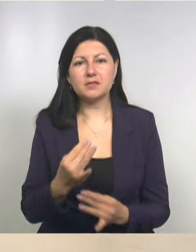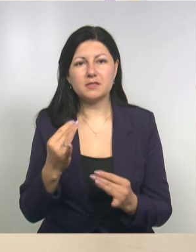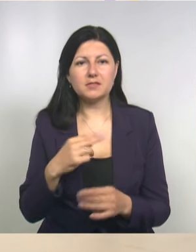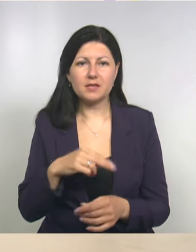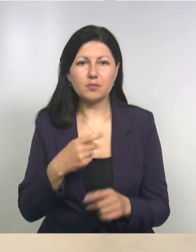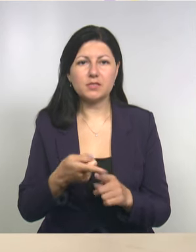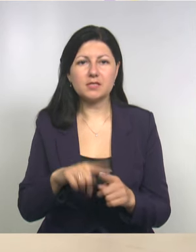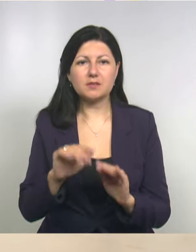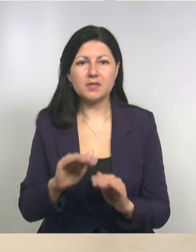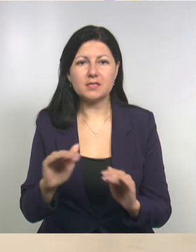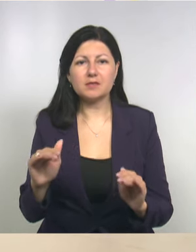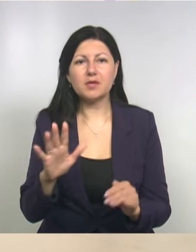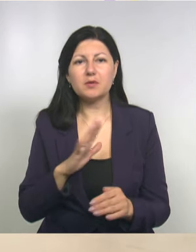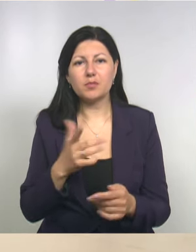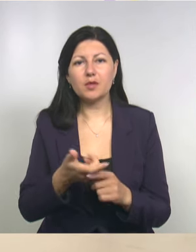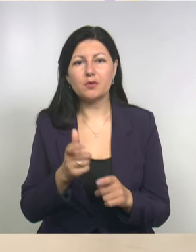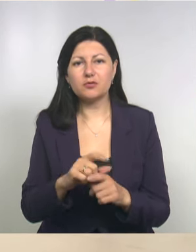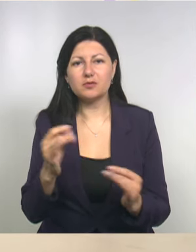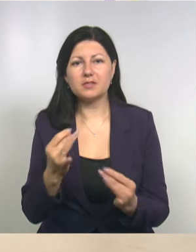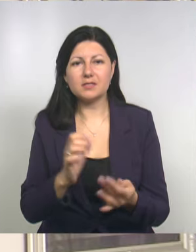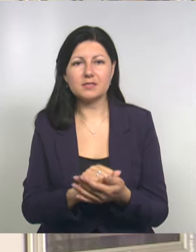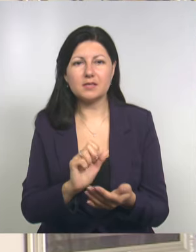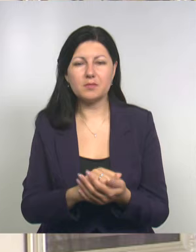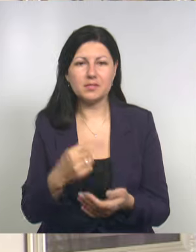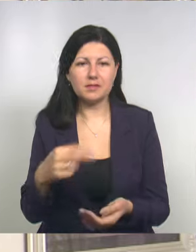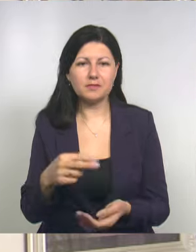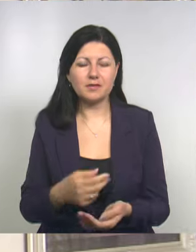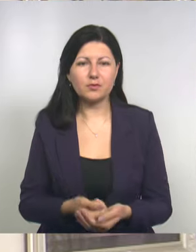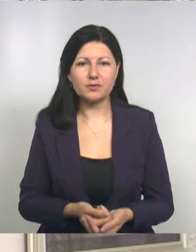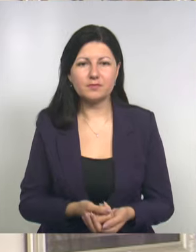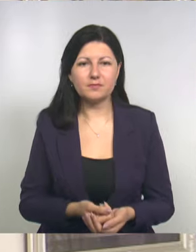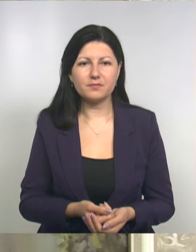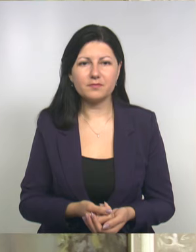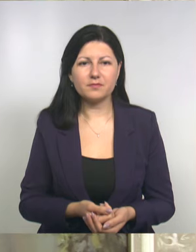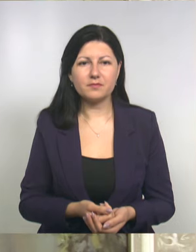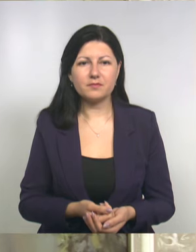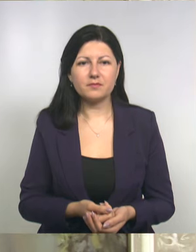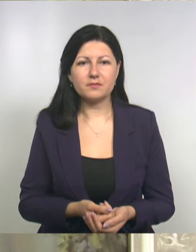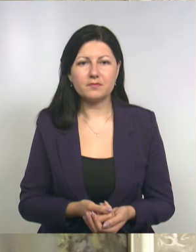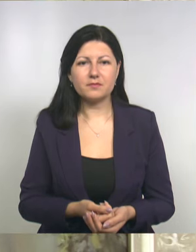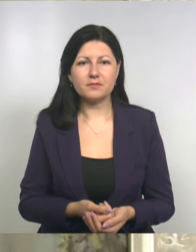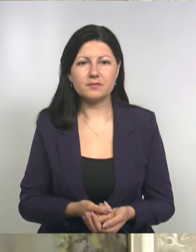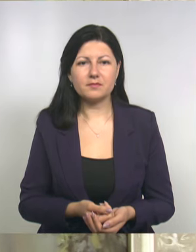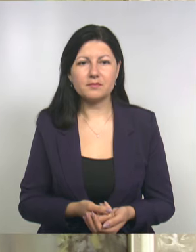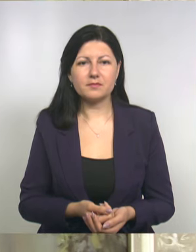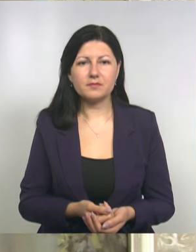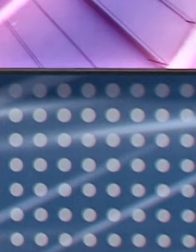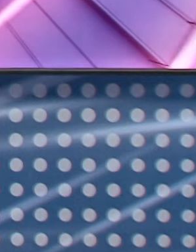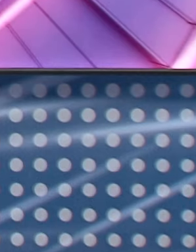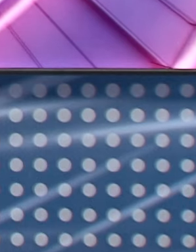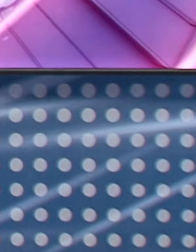работать с этими детьми, им было просто очень интересно заниматься литературой. Оксана Черных, Дмитрий Жиляков, программа «Такой день» на Мире